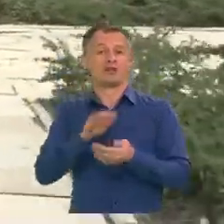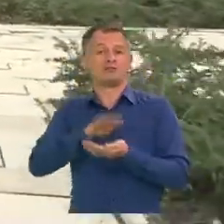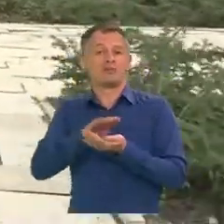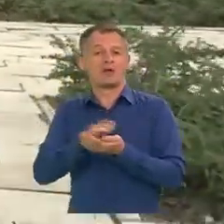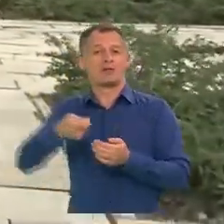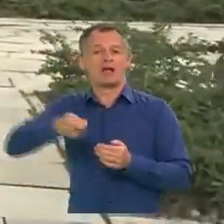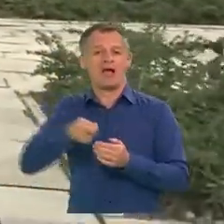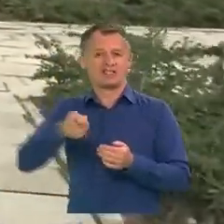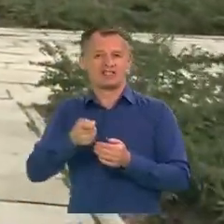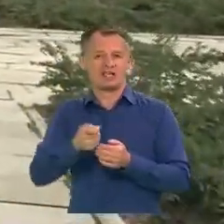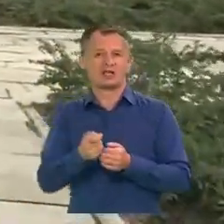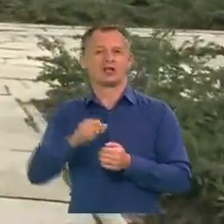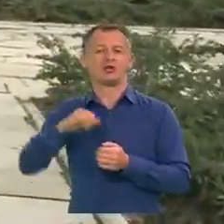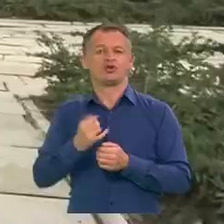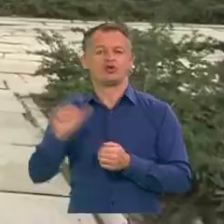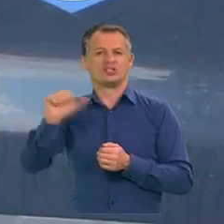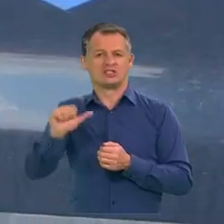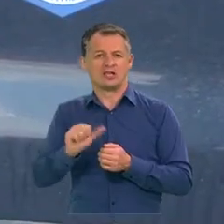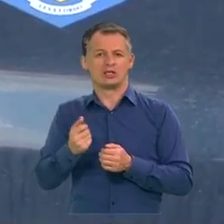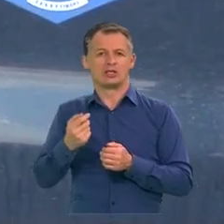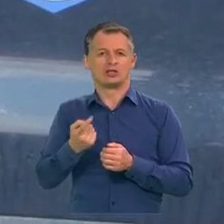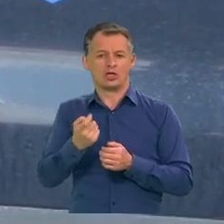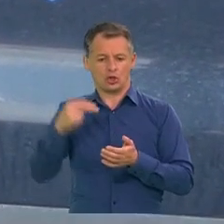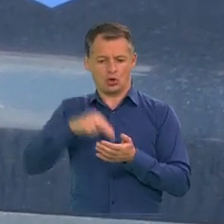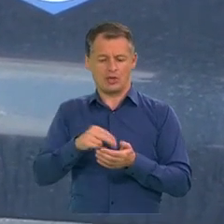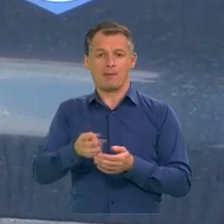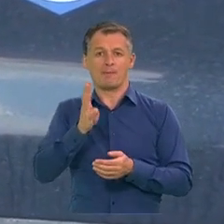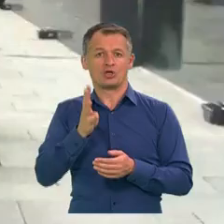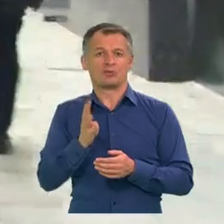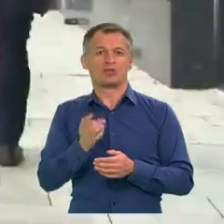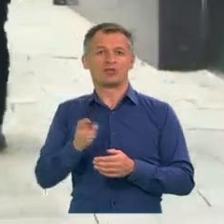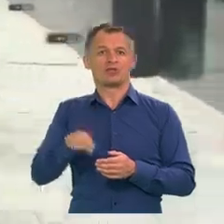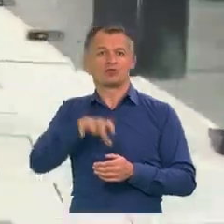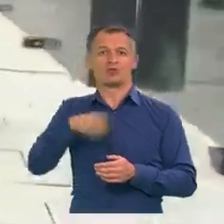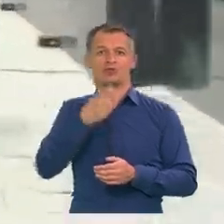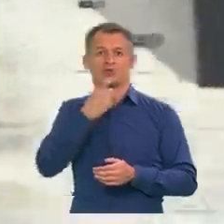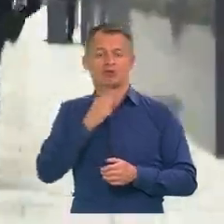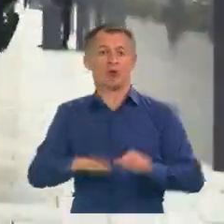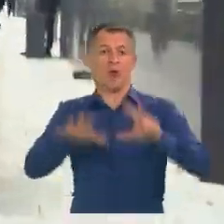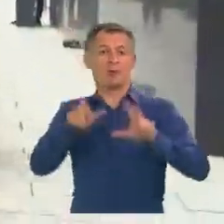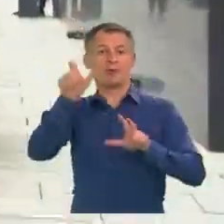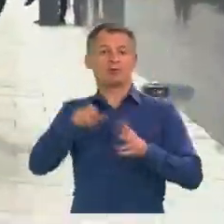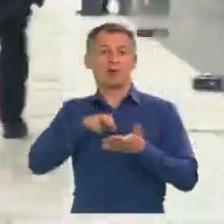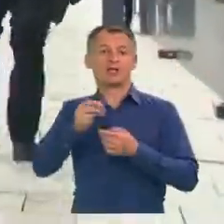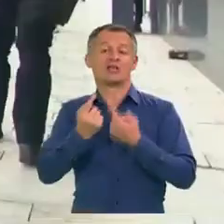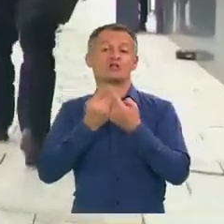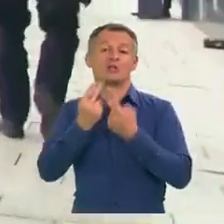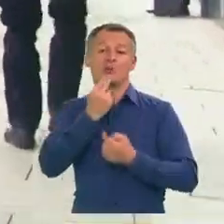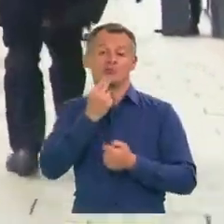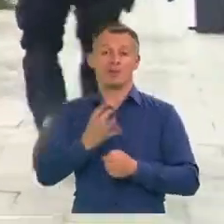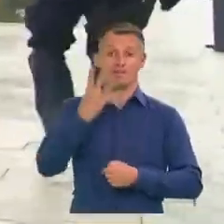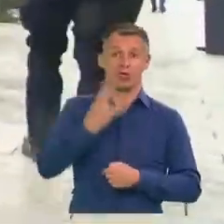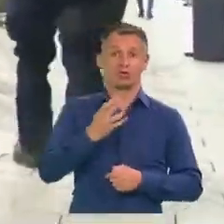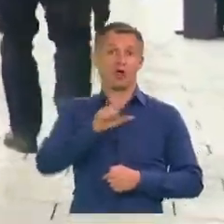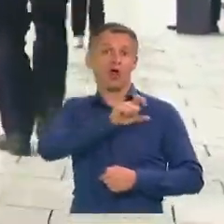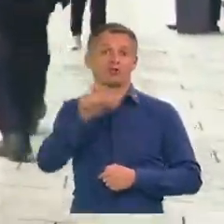de țiței și gaze făcute din 2014 în județul Timiș. 8 persoane au fost duse la audieri, iar 4 dintre ele sunt acuzate